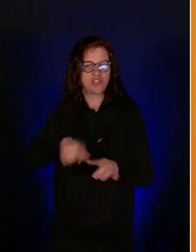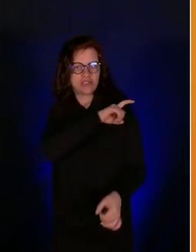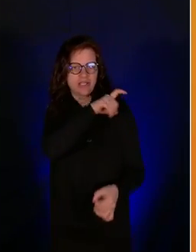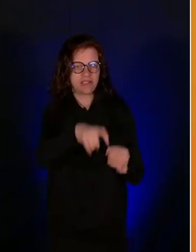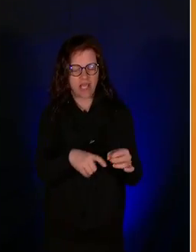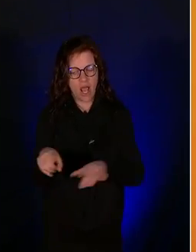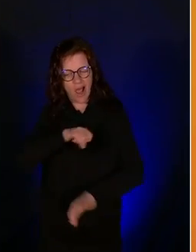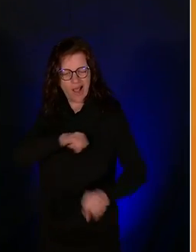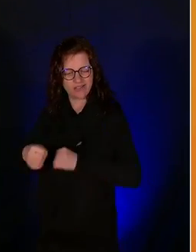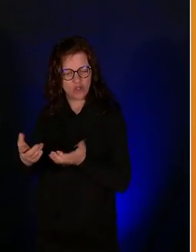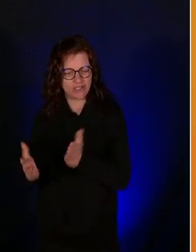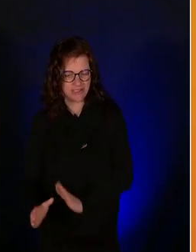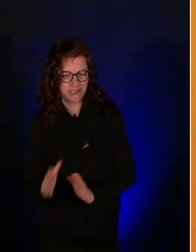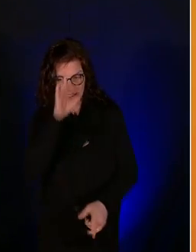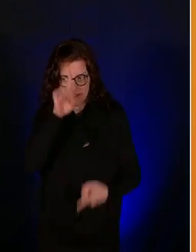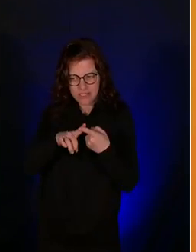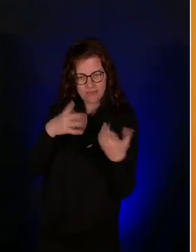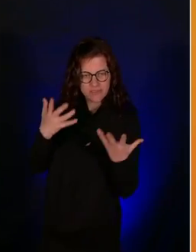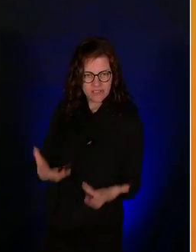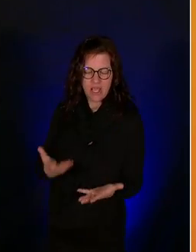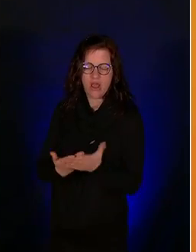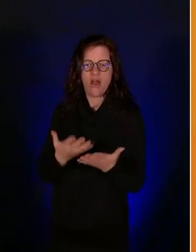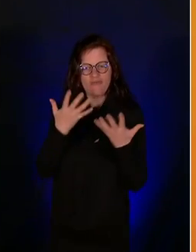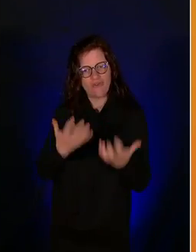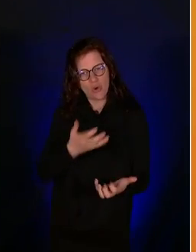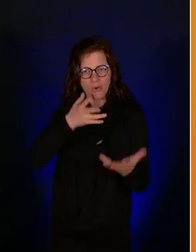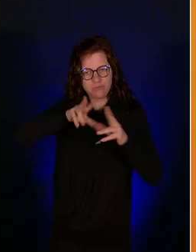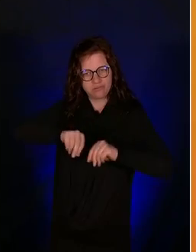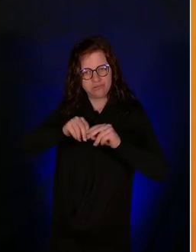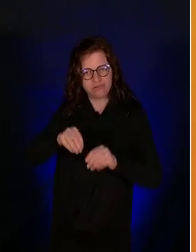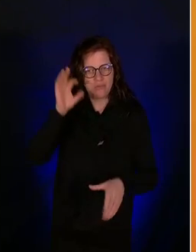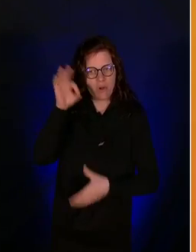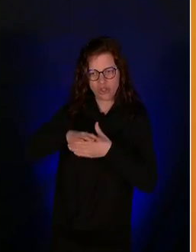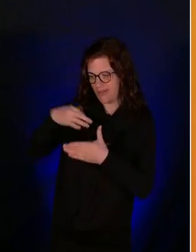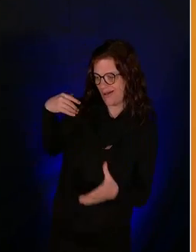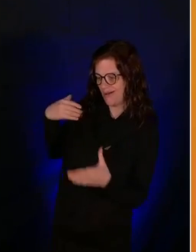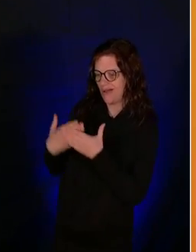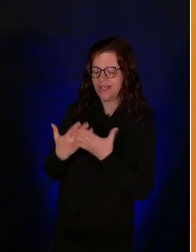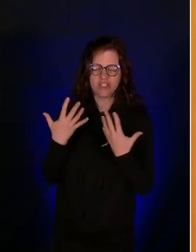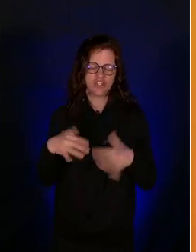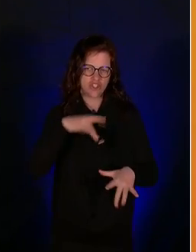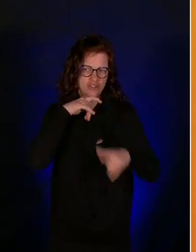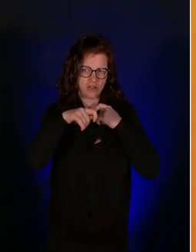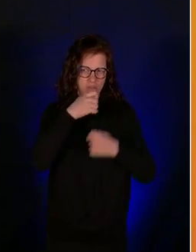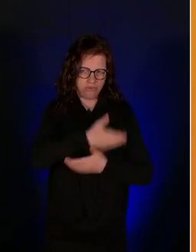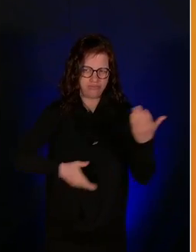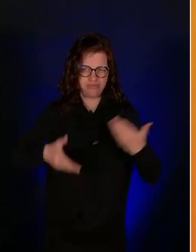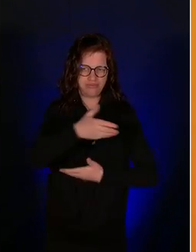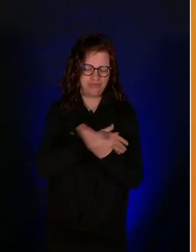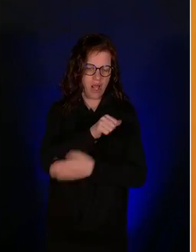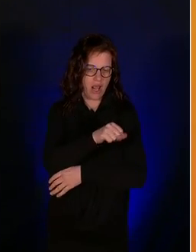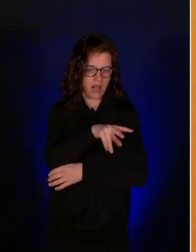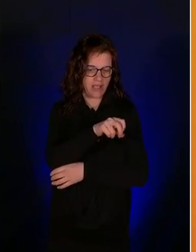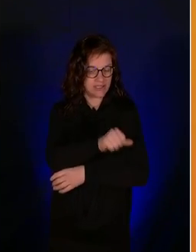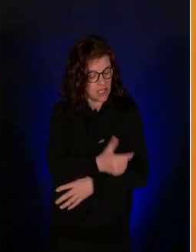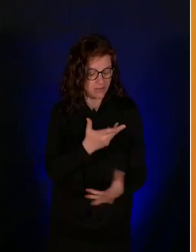décideur. Et sur ce sujet-là, je voudrais dire quelque chose qui s'est passé pendant ce mandat, dont nous avons beaucoup discuté, nous, à la CGT-AXA, et qui